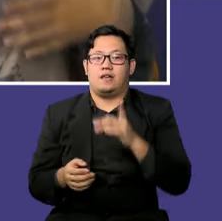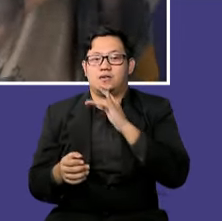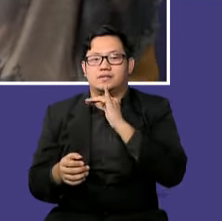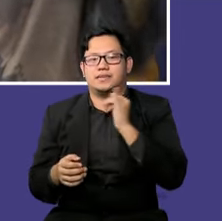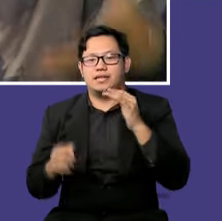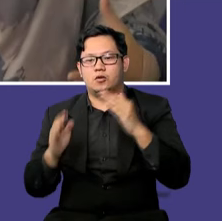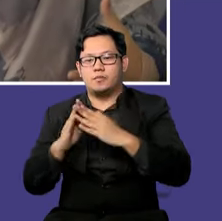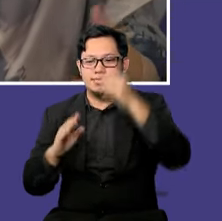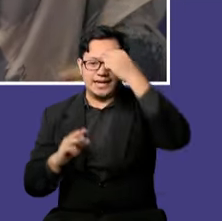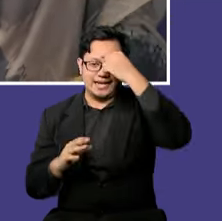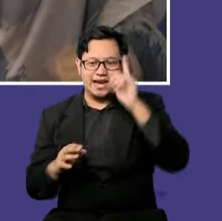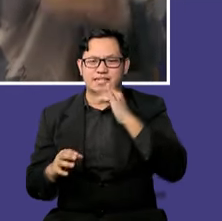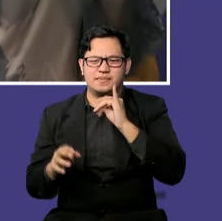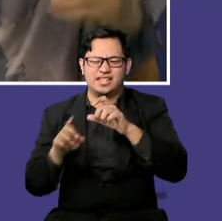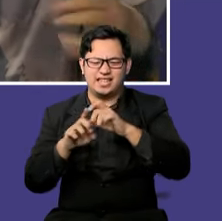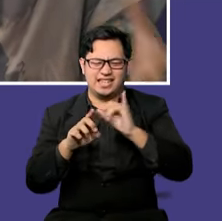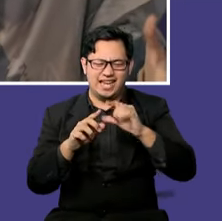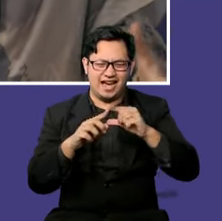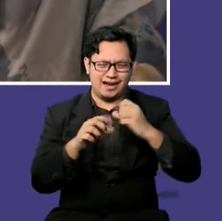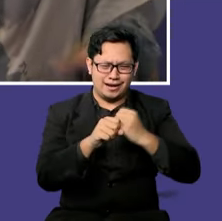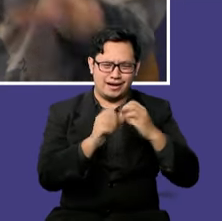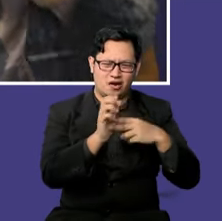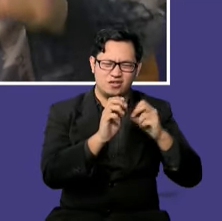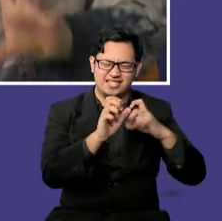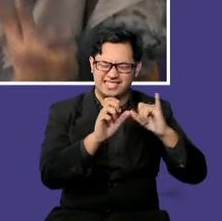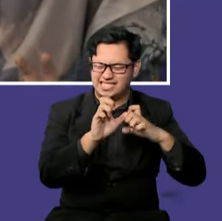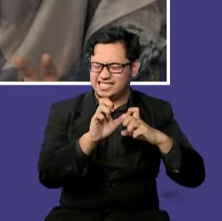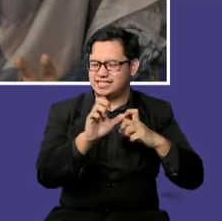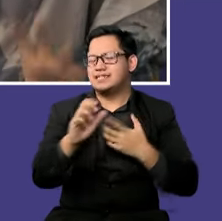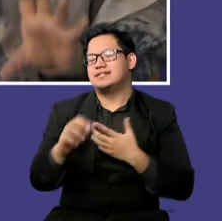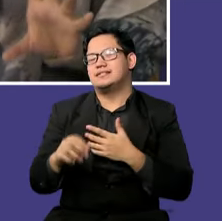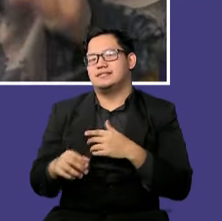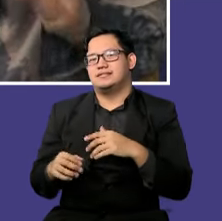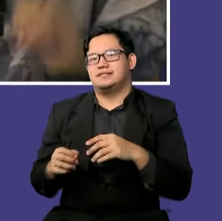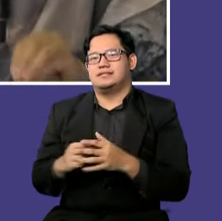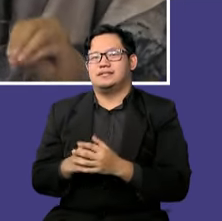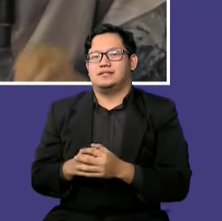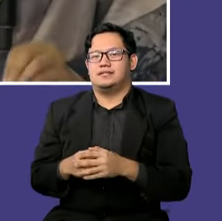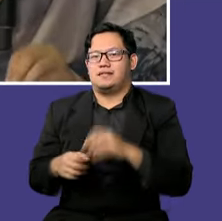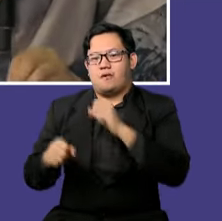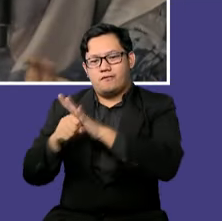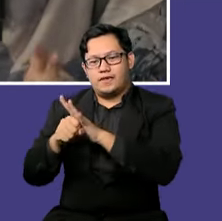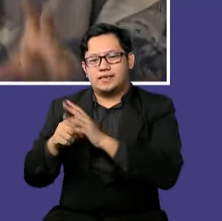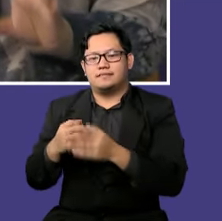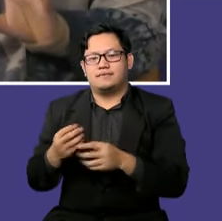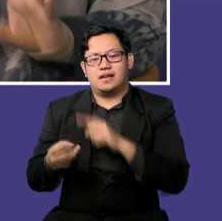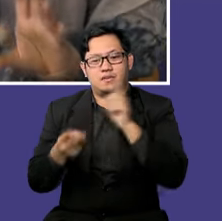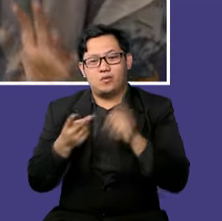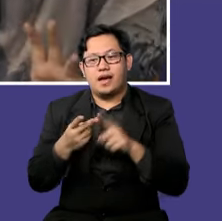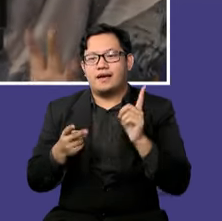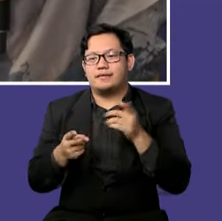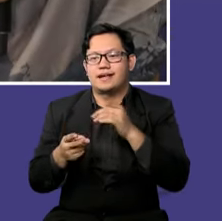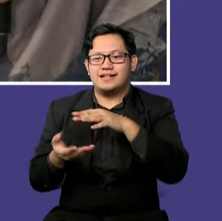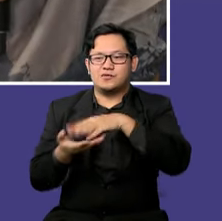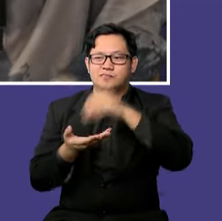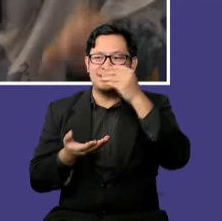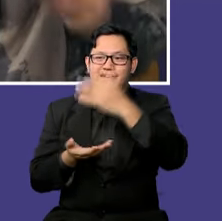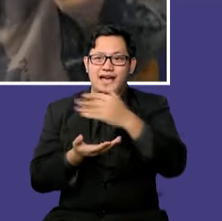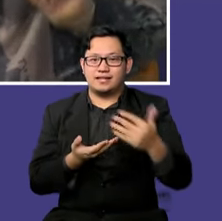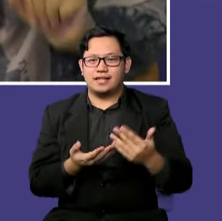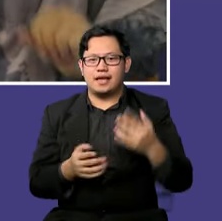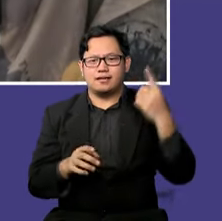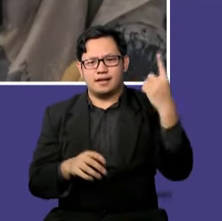sakit yang biasa dikeluarkan diagnosis kematiannya adalah karena cover sedangkan yang kedua ada lagi Sumber data ini dari rumah sakit